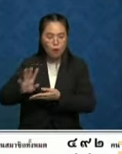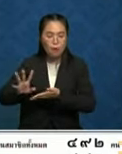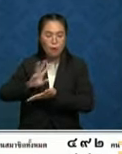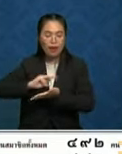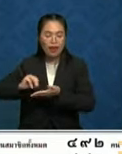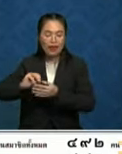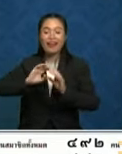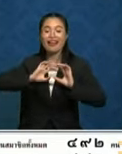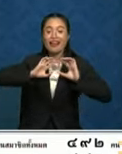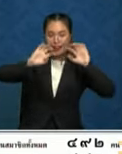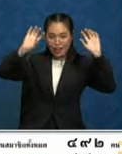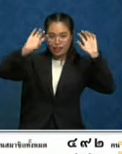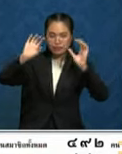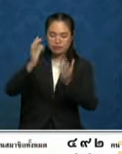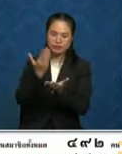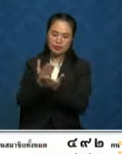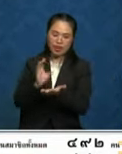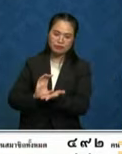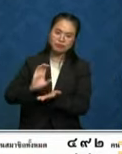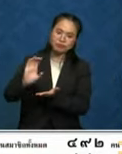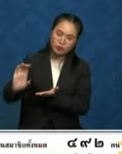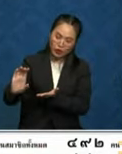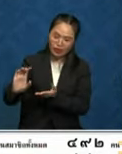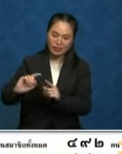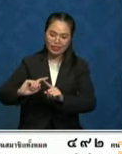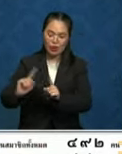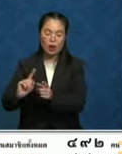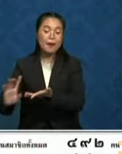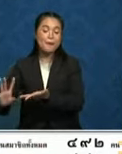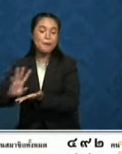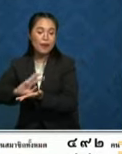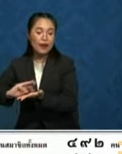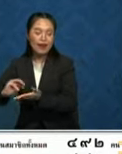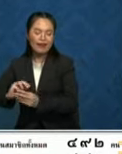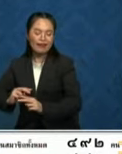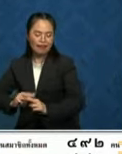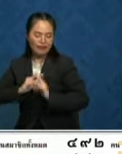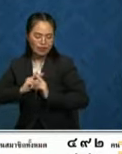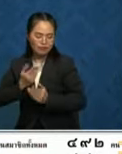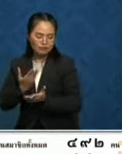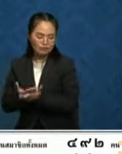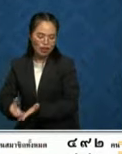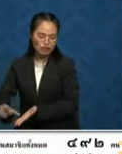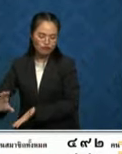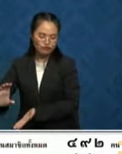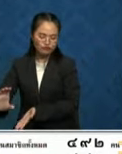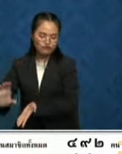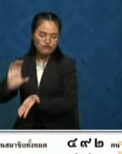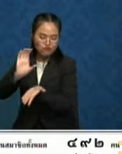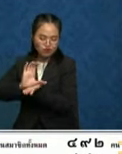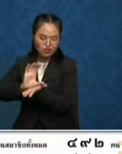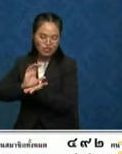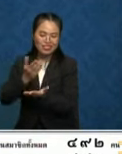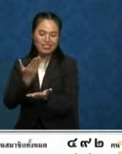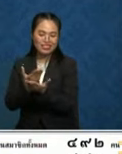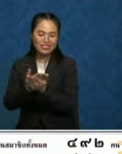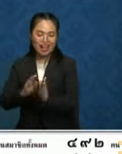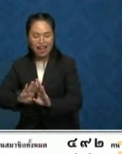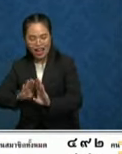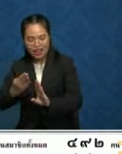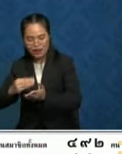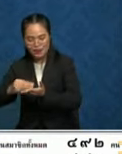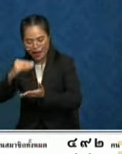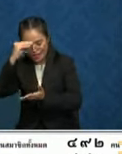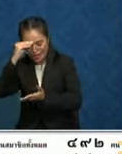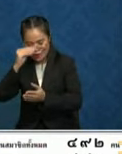เช่นเดิมแล้วมหาวิทยาลัยยังสามารถจัดตั้งกองทุนรวมทั้งเก็บเงินค่าเล่าเรียนค่าบริการ